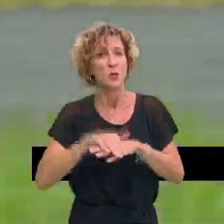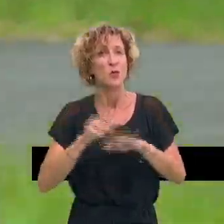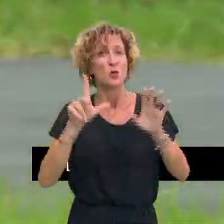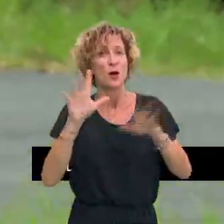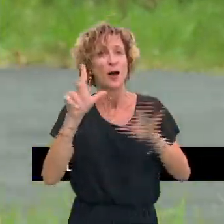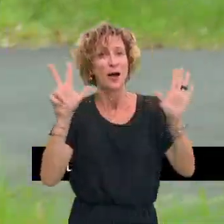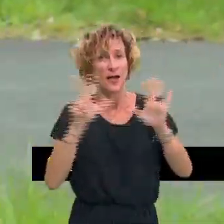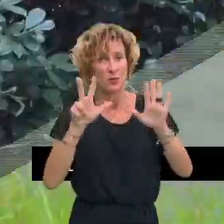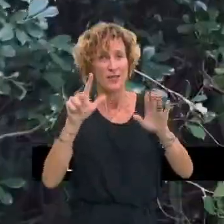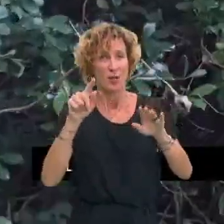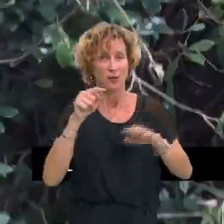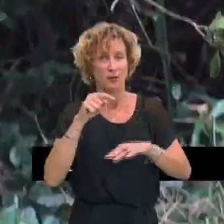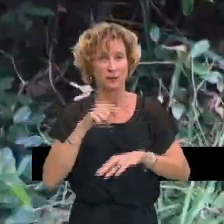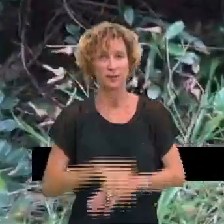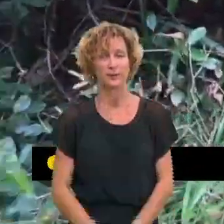spéciale Terrasse Bel Air à faire 2 fois.